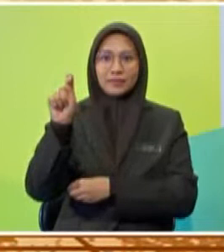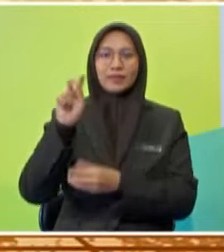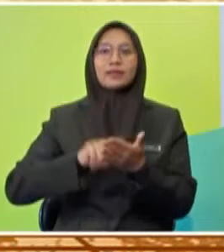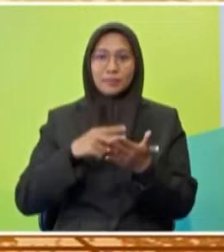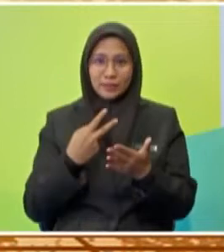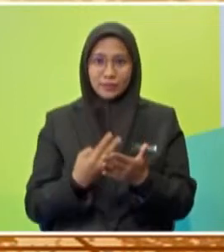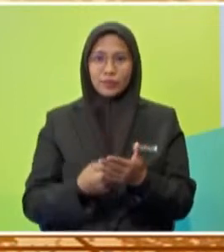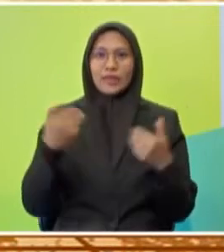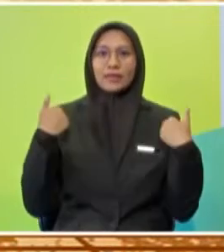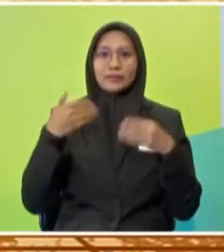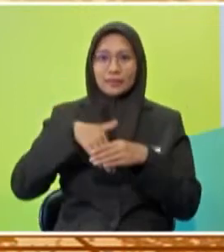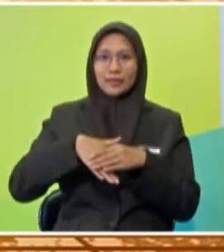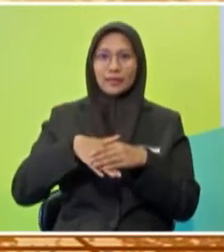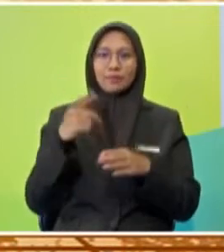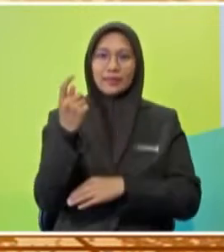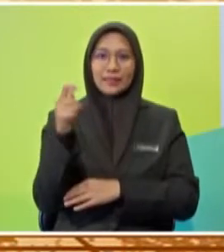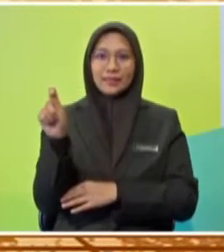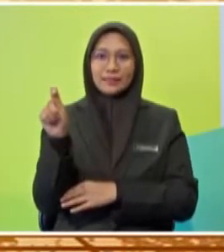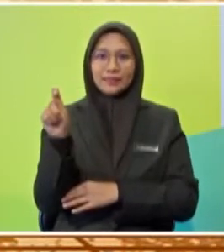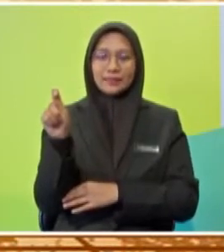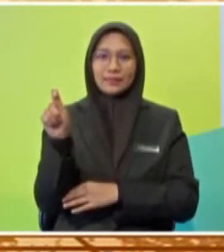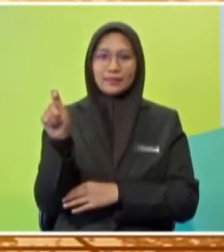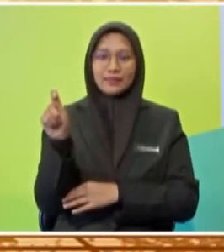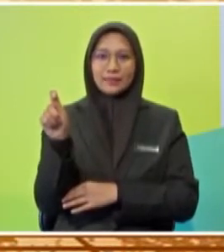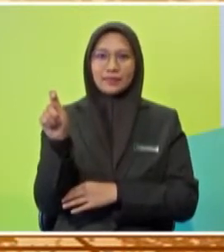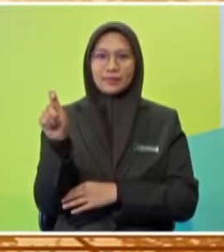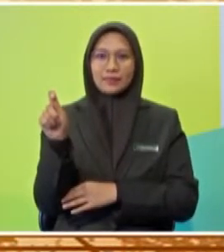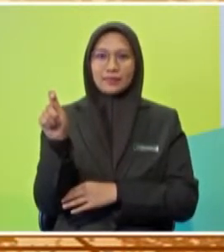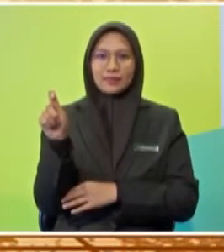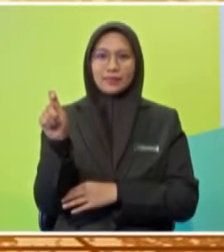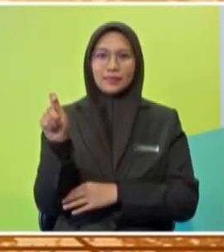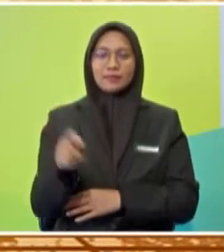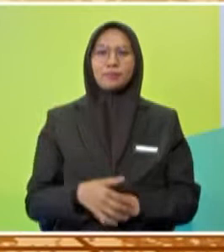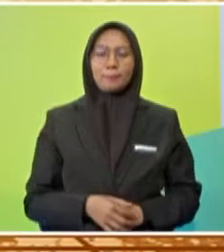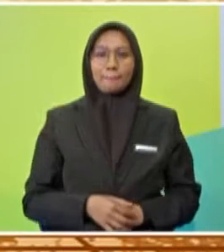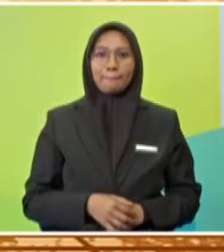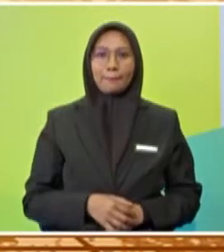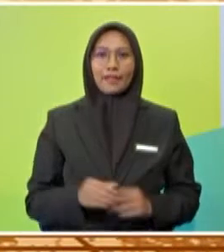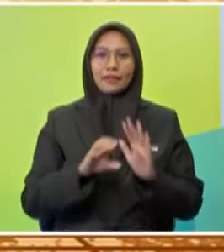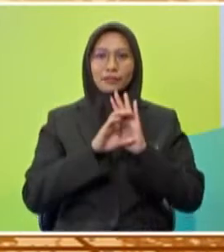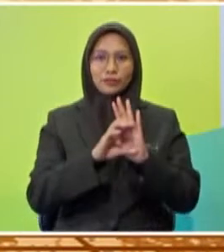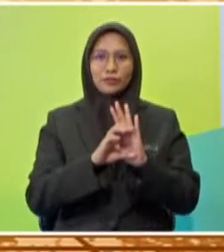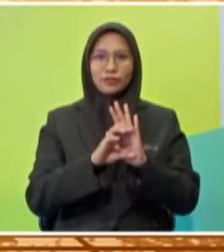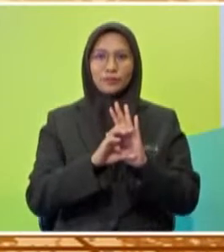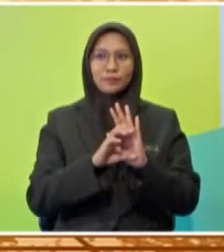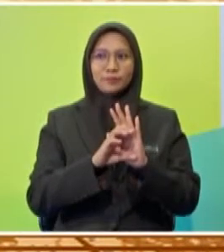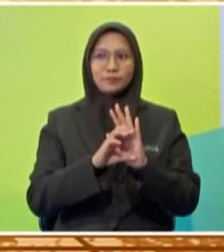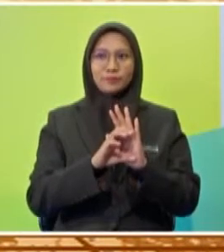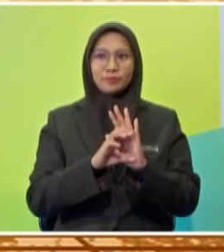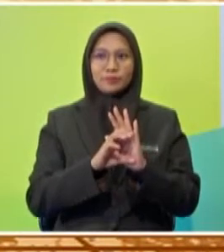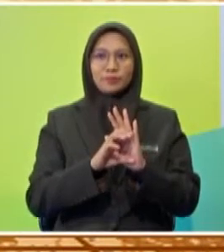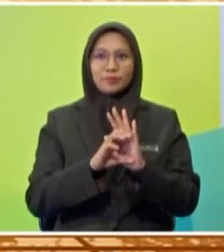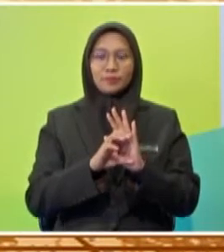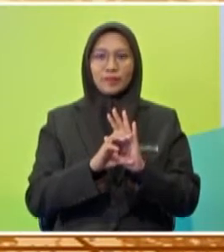tersembunyilah dalam konteks yang kita terangkan tadi. Cikgu berikan contoh pula bagi makna tersurat dan tersirat. Maksudnya,